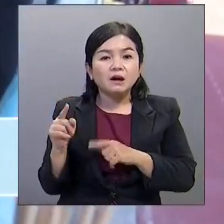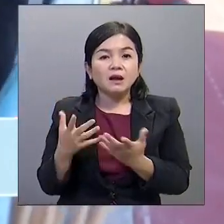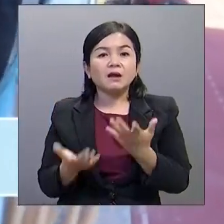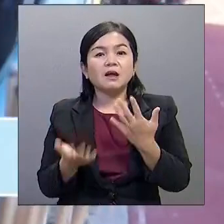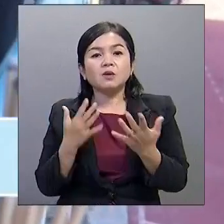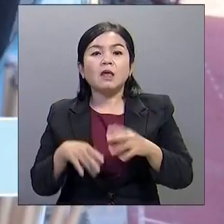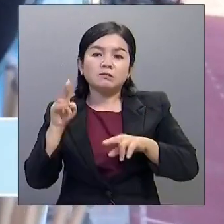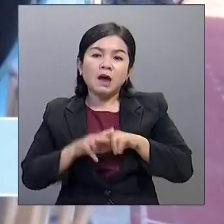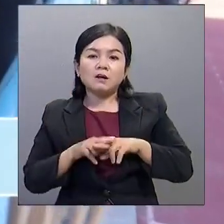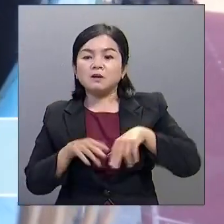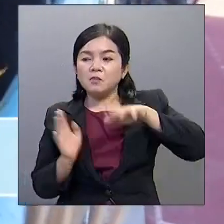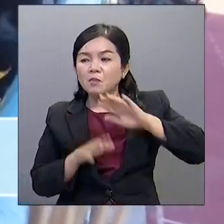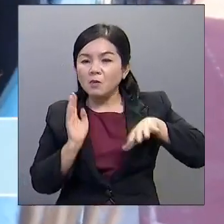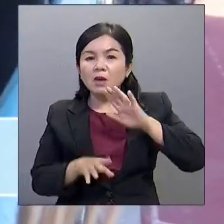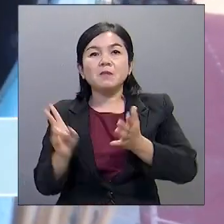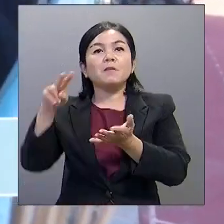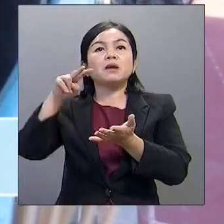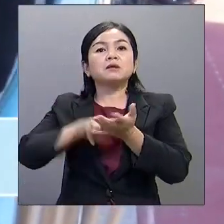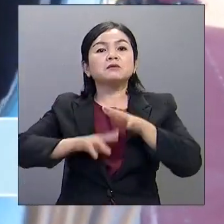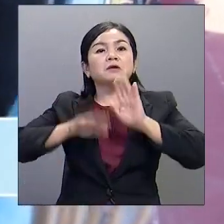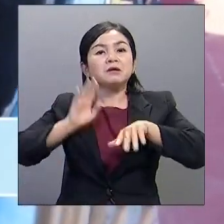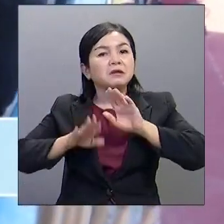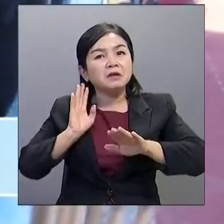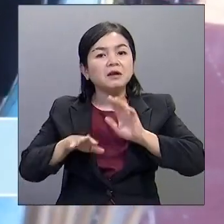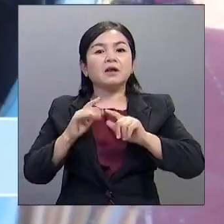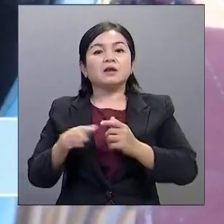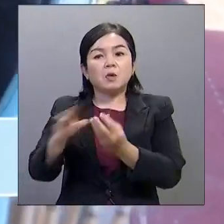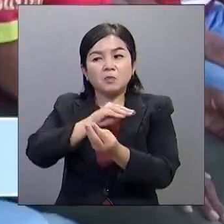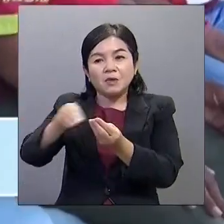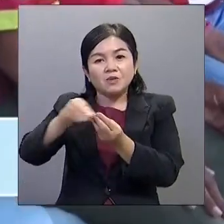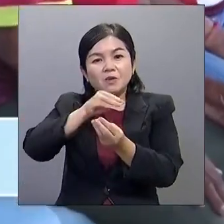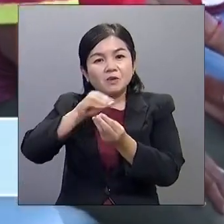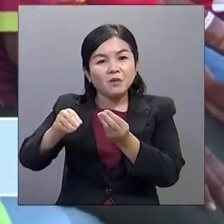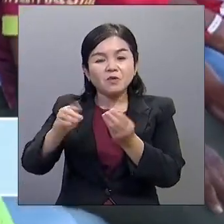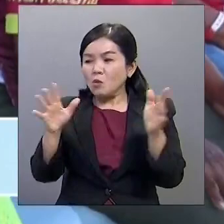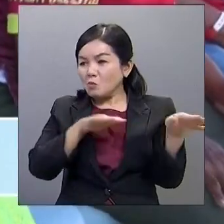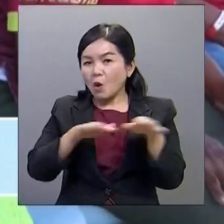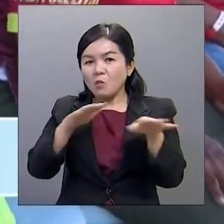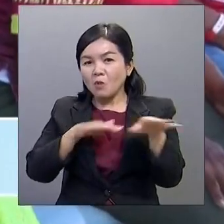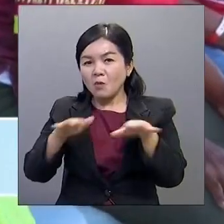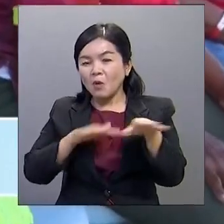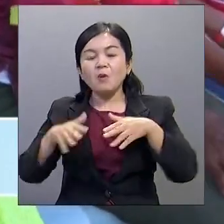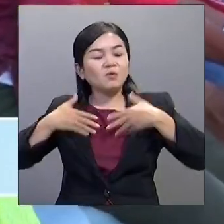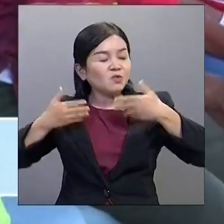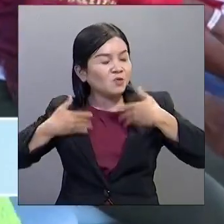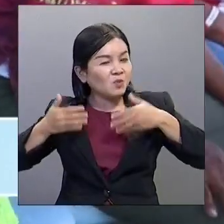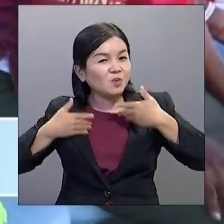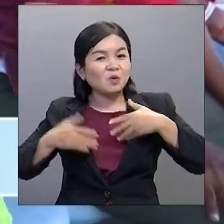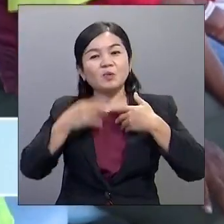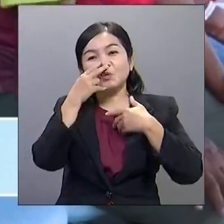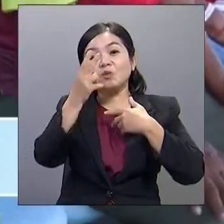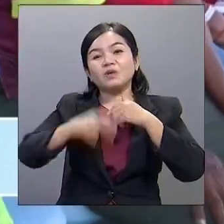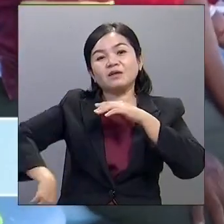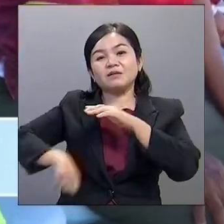านก็นั่งตีบางท่านก็ยืนตีชิงฉาบมาครบเสียงบรรเลงทำนองกลองยาวกันสนุกสนานก็สร้างสีสันการรับชม